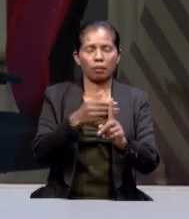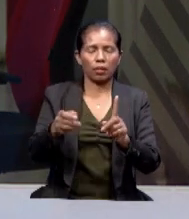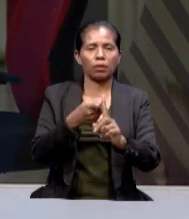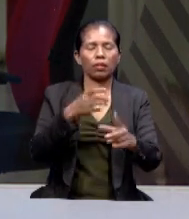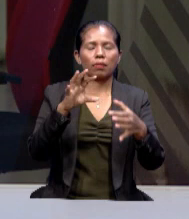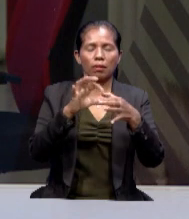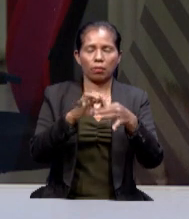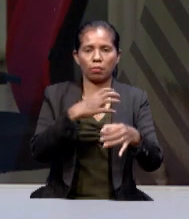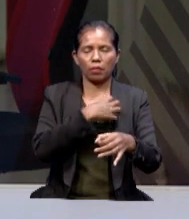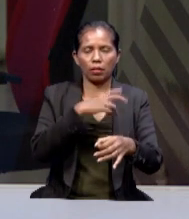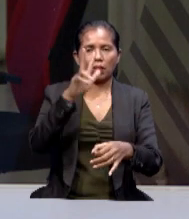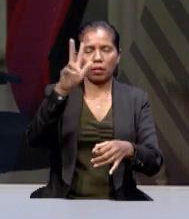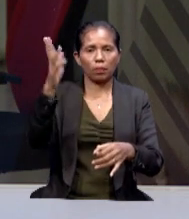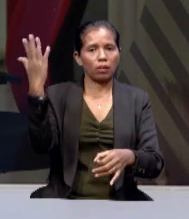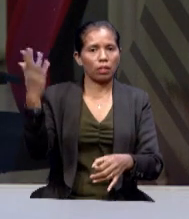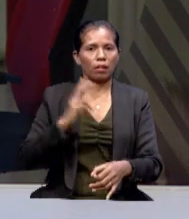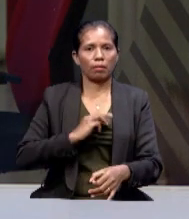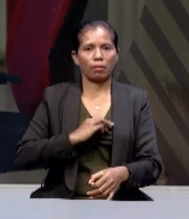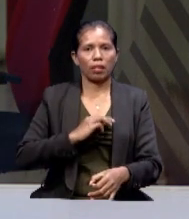na intolu iha maliana.